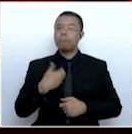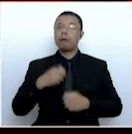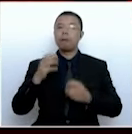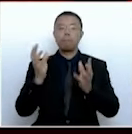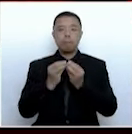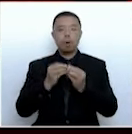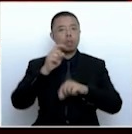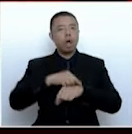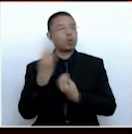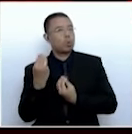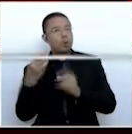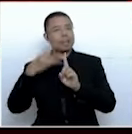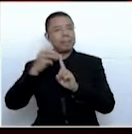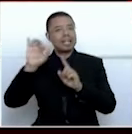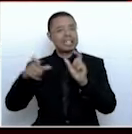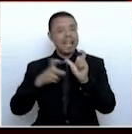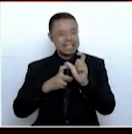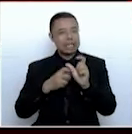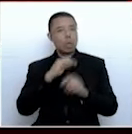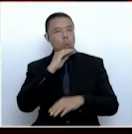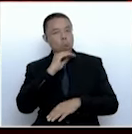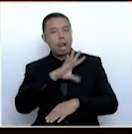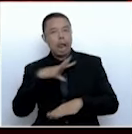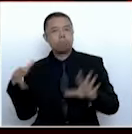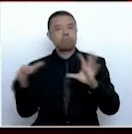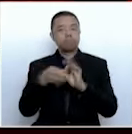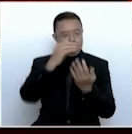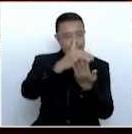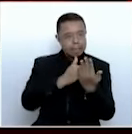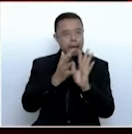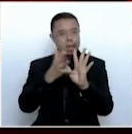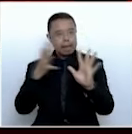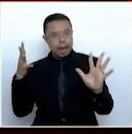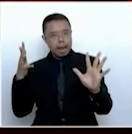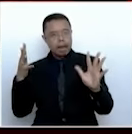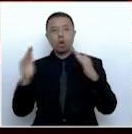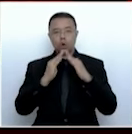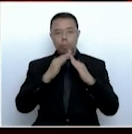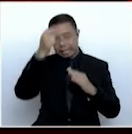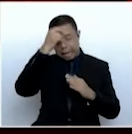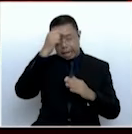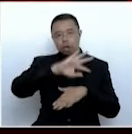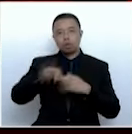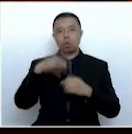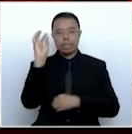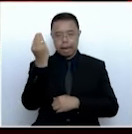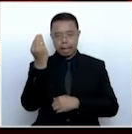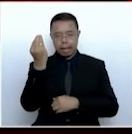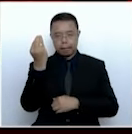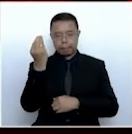memangkas waktu tunggu layanan BPJS dengan mengintegrasikan data antrian rumah sakit di seluruh